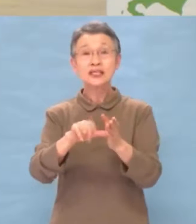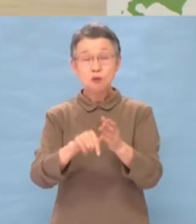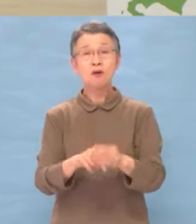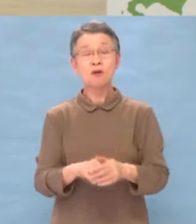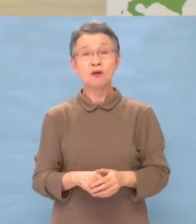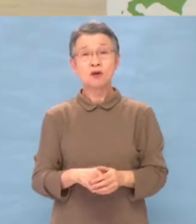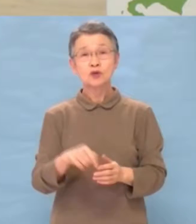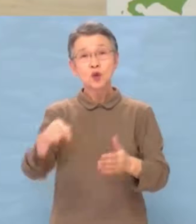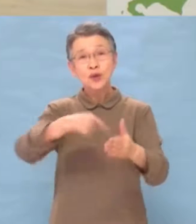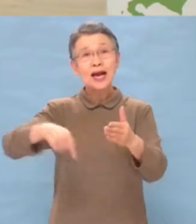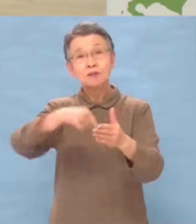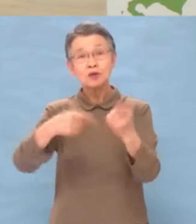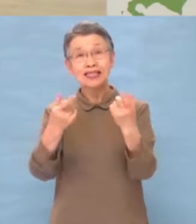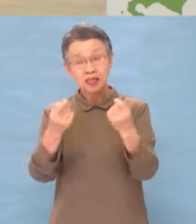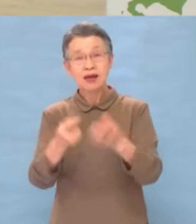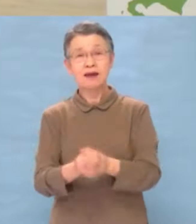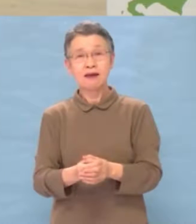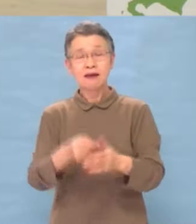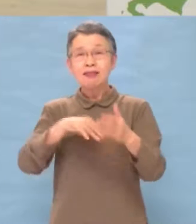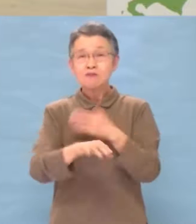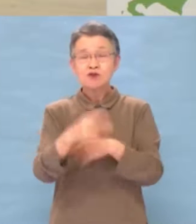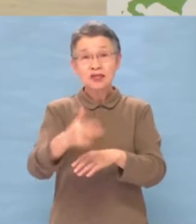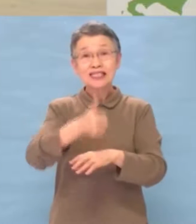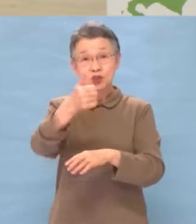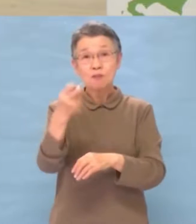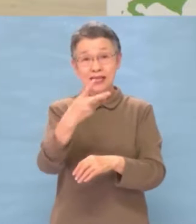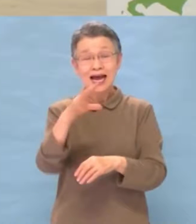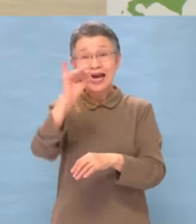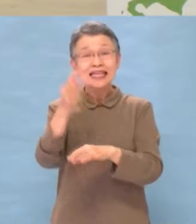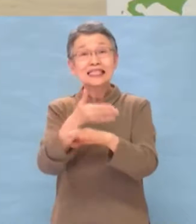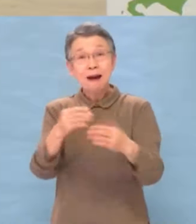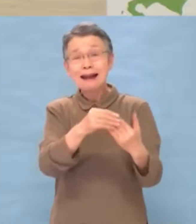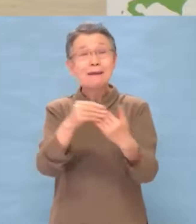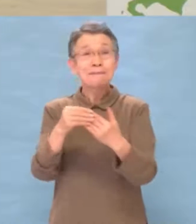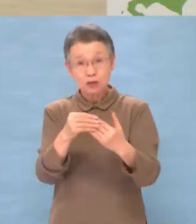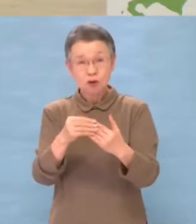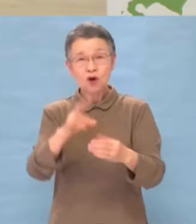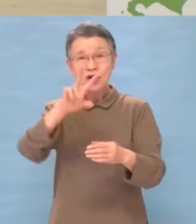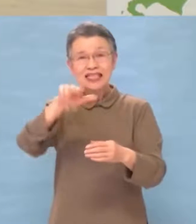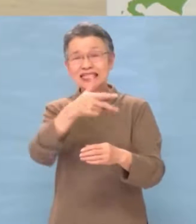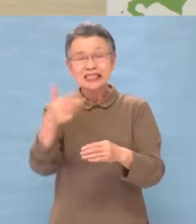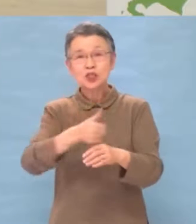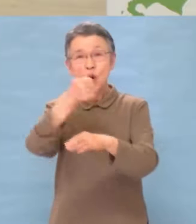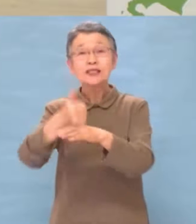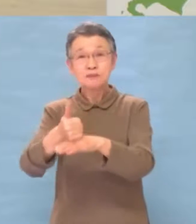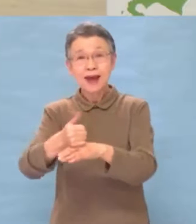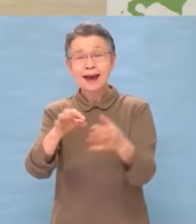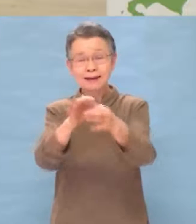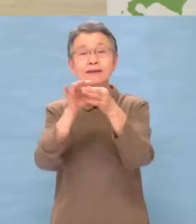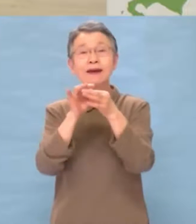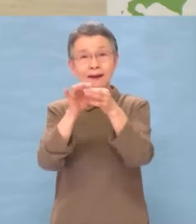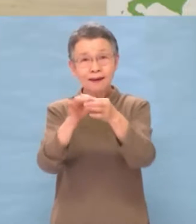12月にもそういったことを根室市長、あるいは千葉連盟の理事長をはじめ、関係